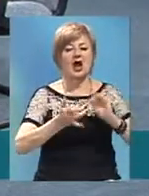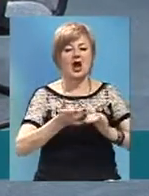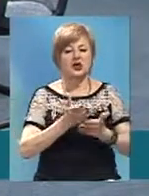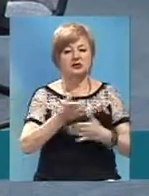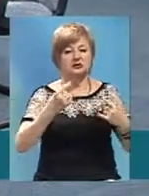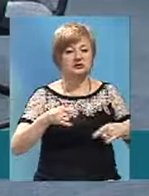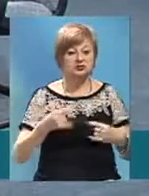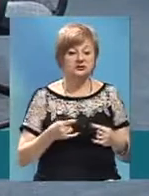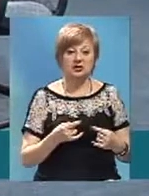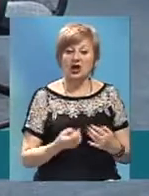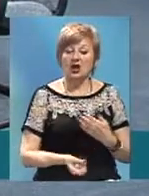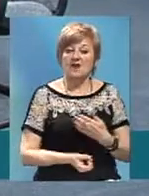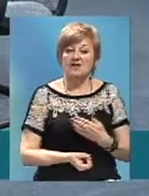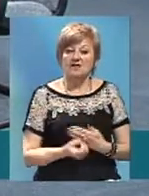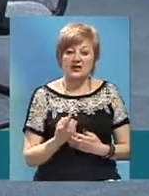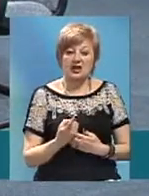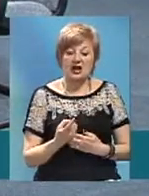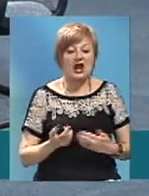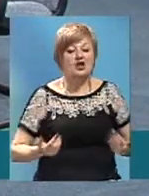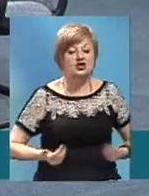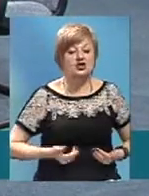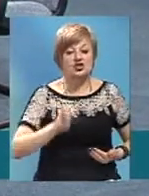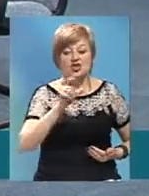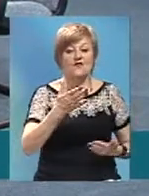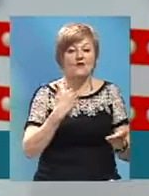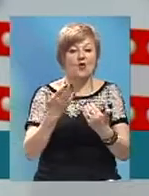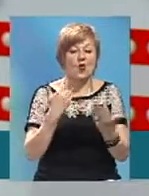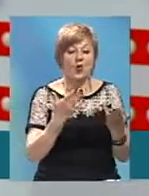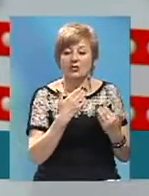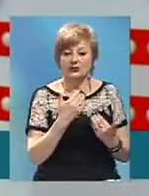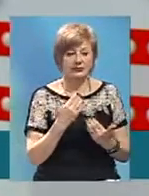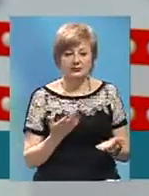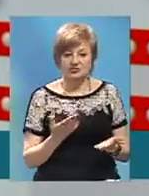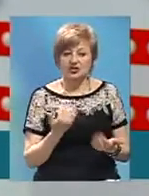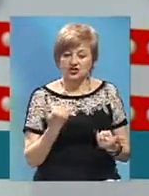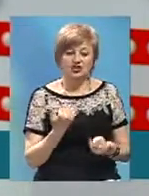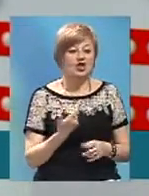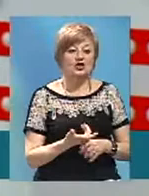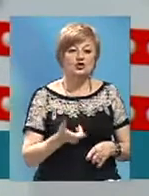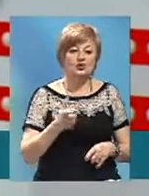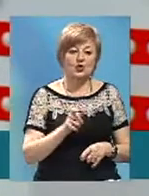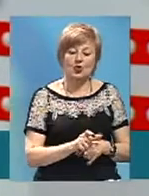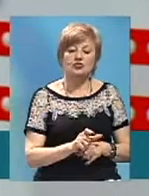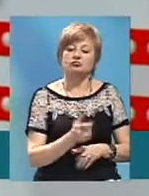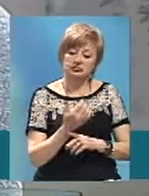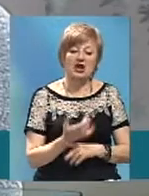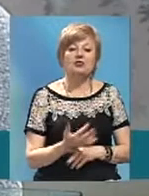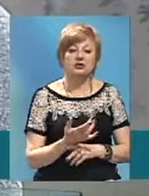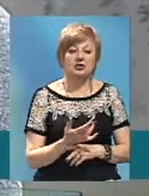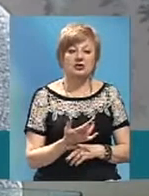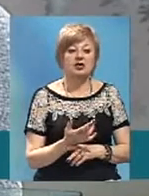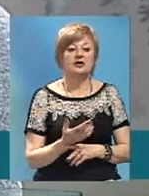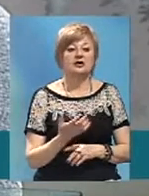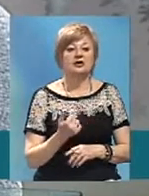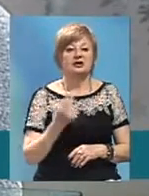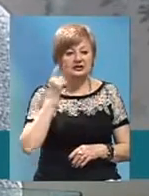а виявляється, живе спілкування ніхто не відміняв. І мало того, воно зараз в особливому запиті. Ти знаєш, що ти аккаунт,